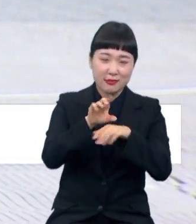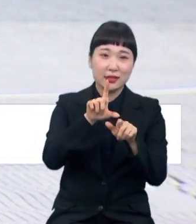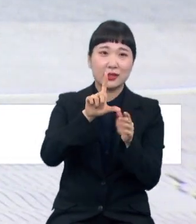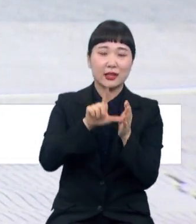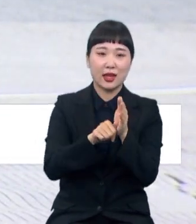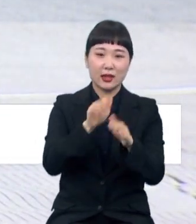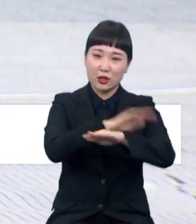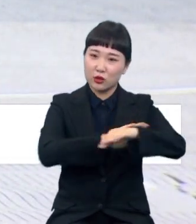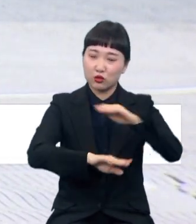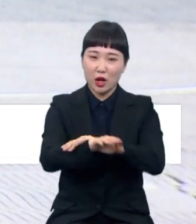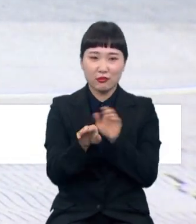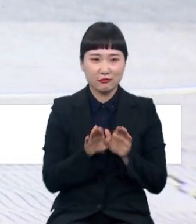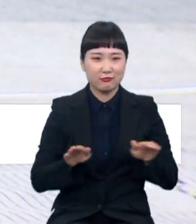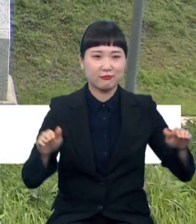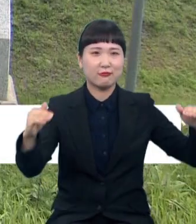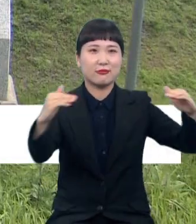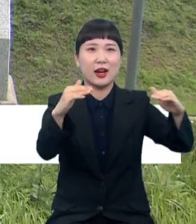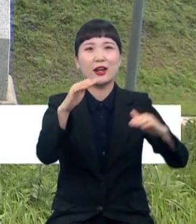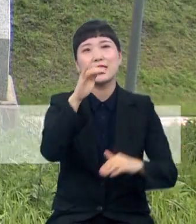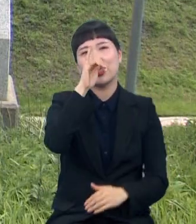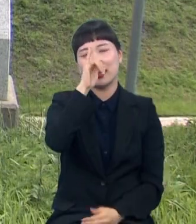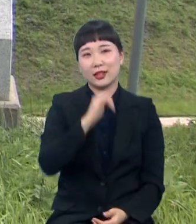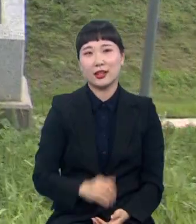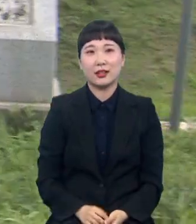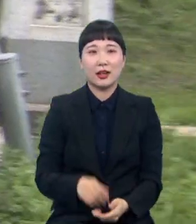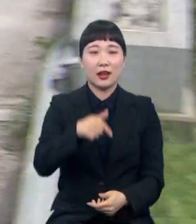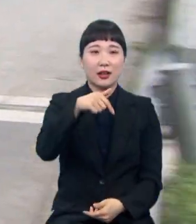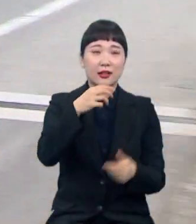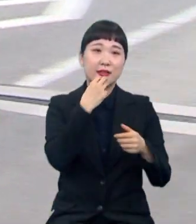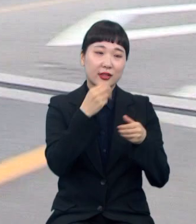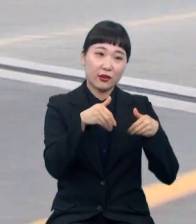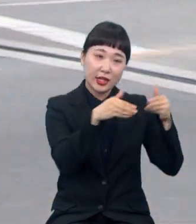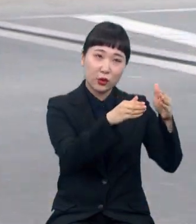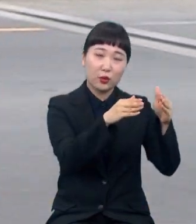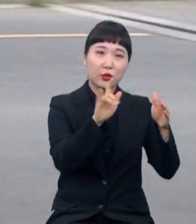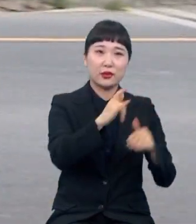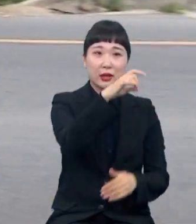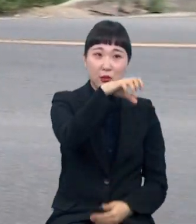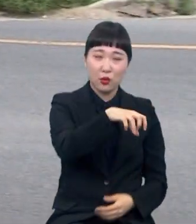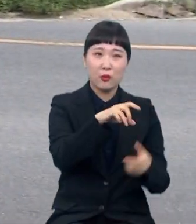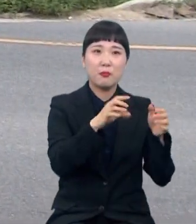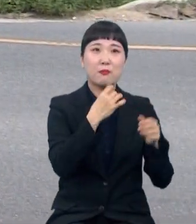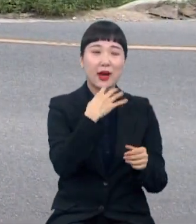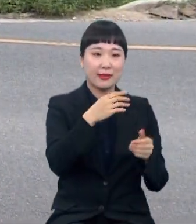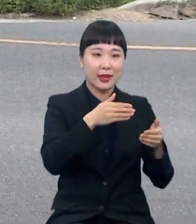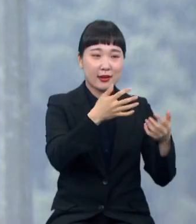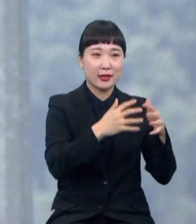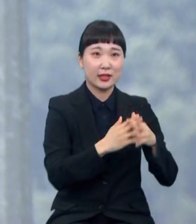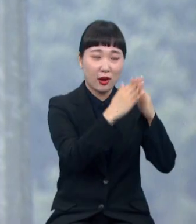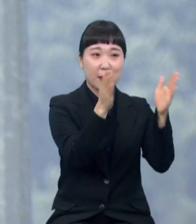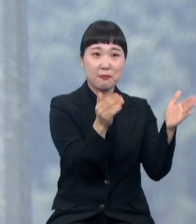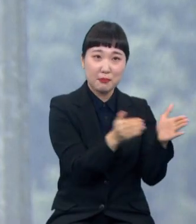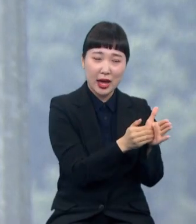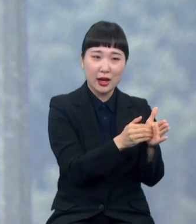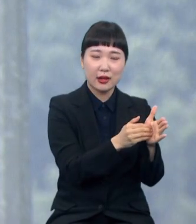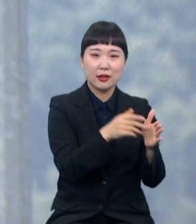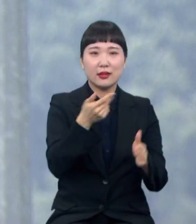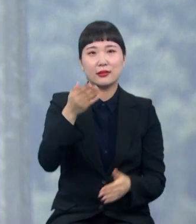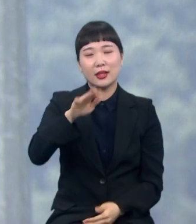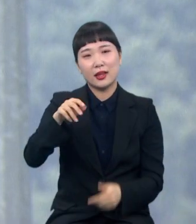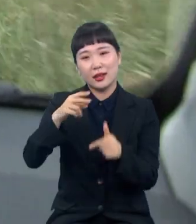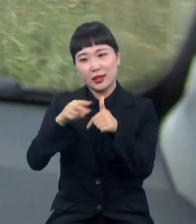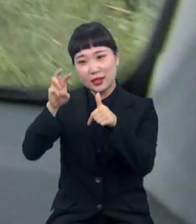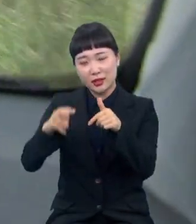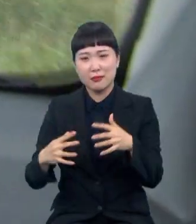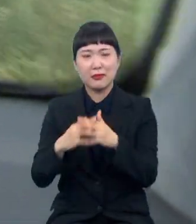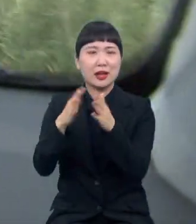우회 도로를 이용합니다. 경기도 김포 구간만 개통하고 검단 구간은 첫 삽도 안 떴기 때문입니다. 주민들은